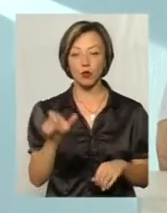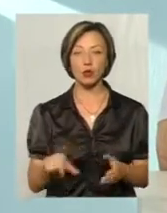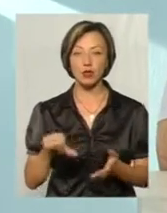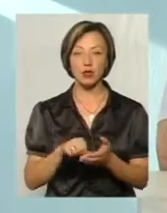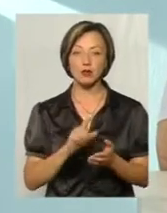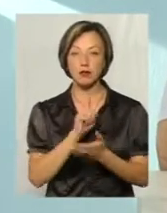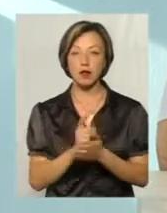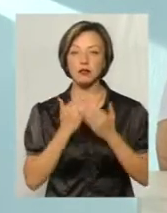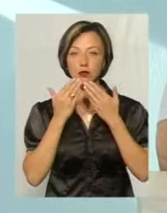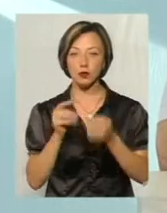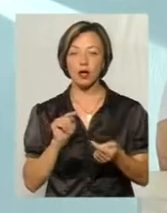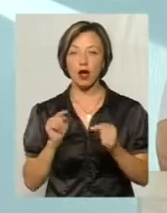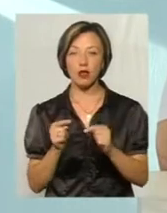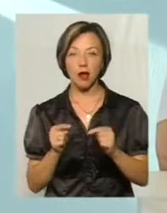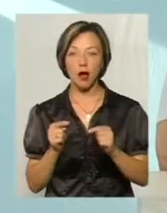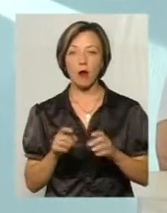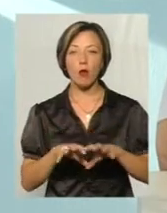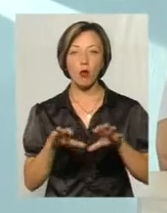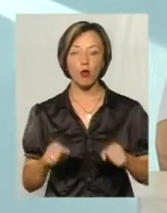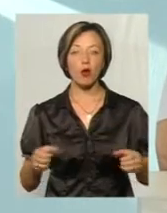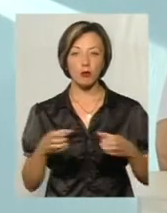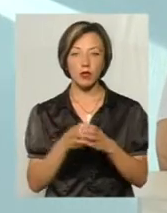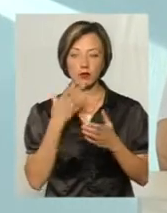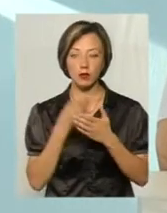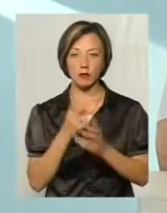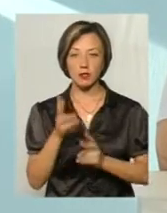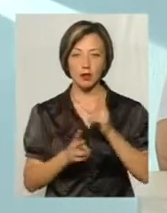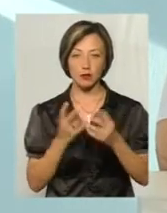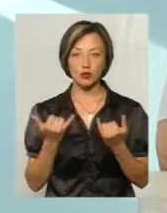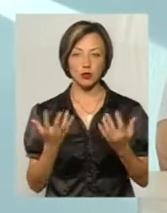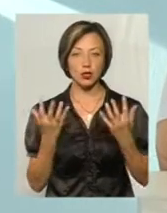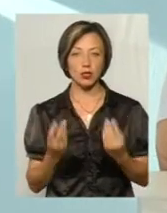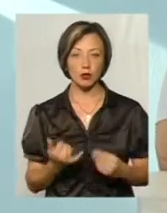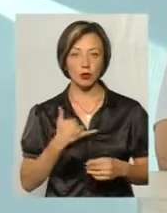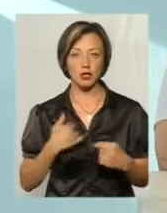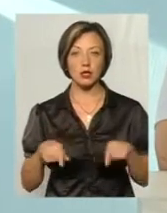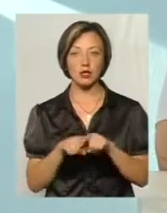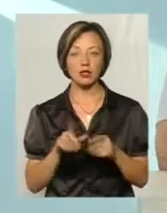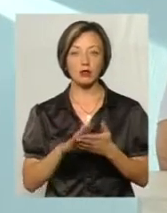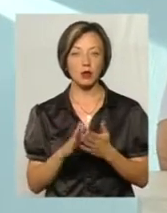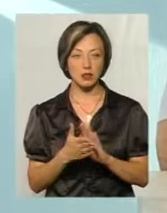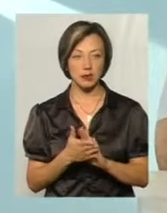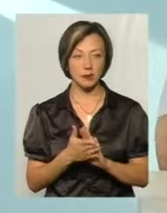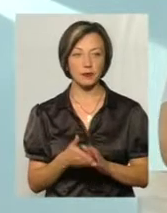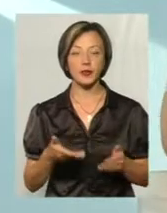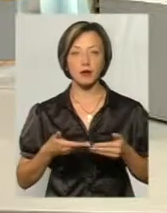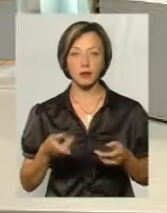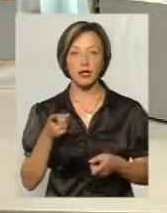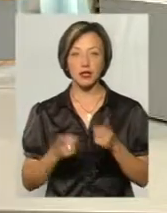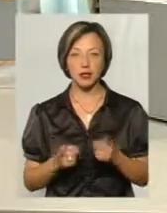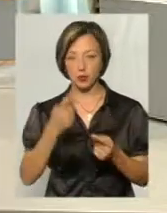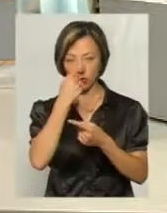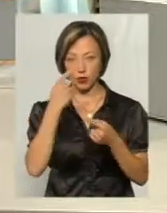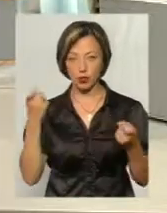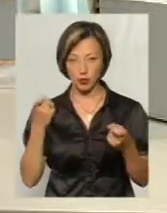звернутися в антимонопольний комітет зі своїми скаргами. На сьогоднішній день у нас склалась така ситуація. Ми дійсно об'явили цього